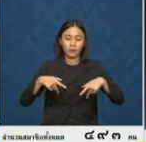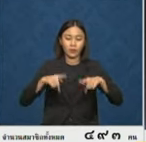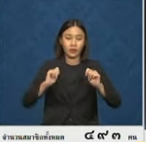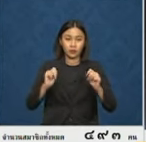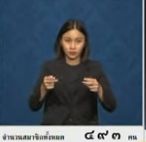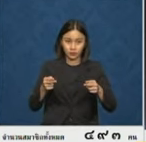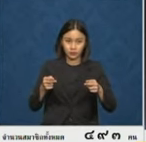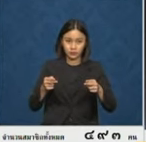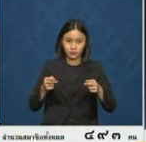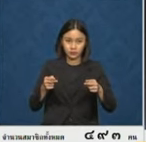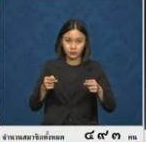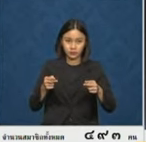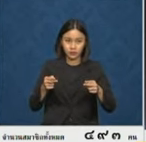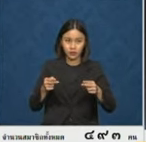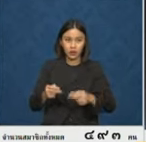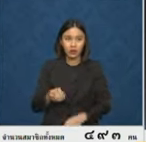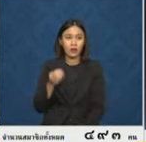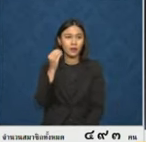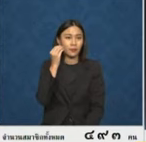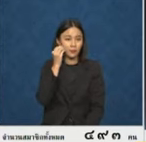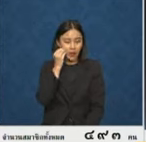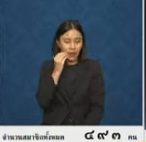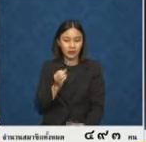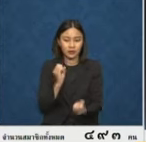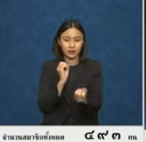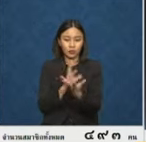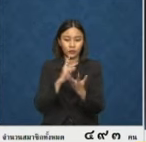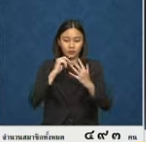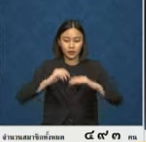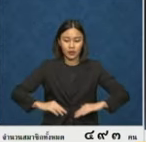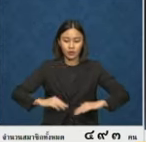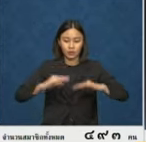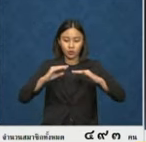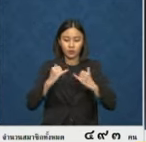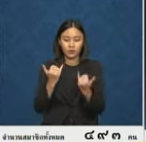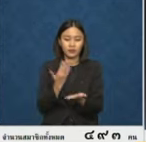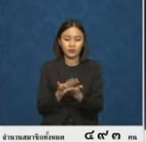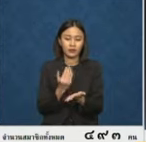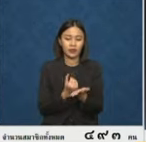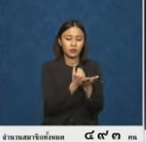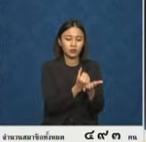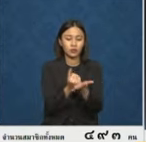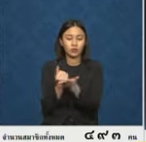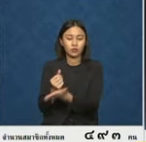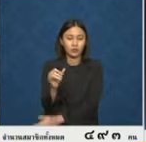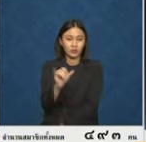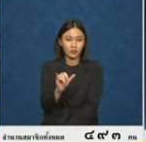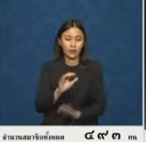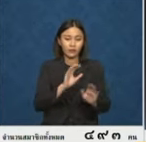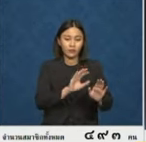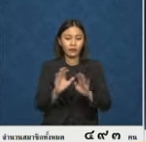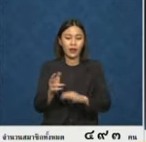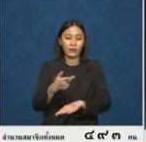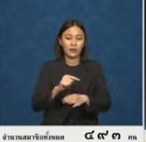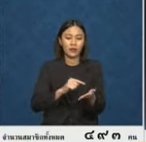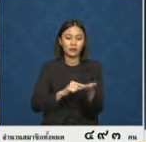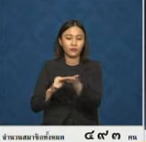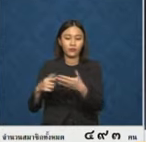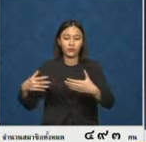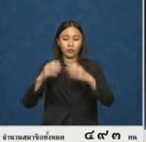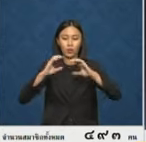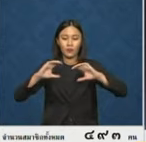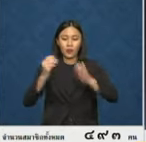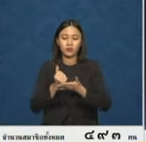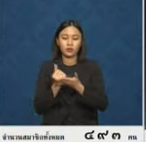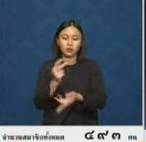เอ่อที่บ้านได้รับผลกระทบจากน้ำท่วมนะครับยังไม่ได้รับเงินยาาเลยครับท่านประธานครับยังไงฝากท่านประธานไปยังรัฐบาลให้ช่วยดูแลชาว